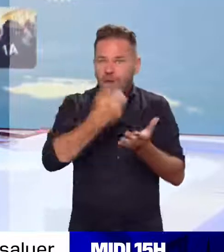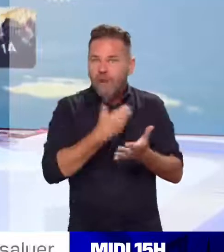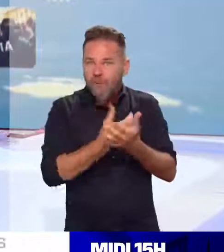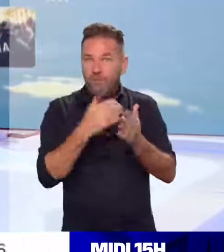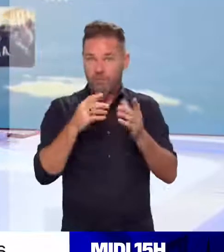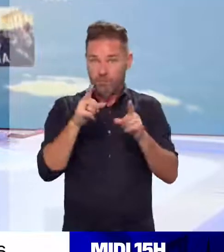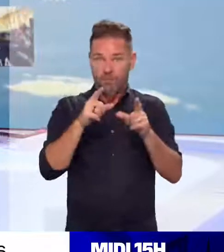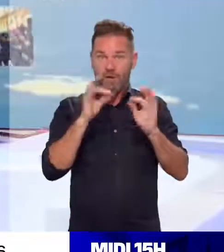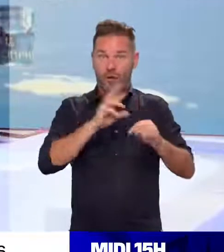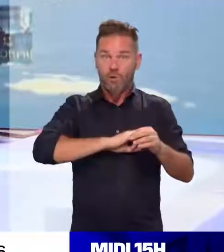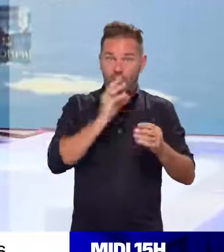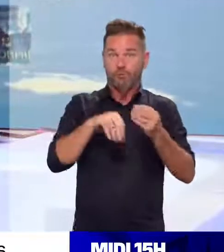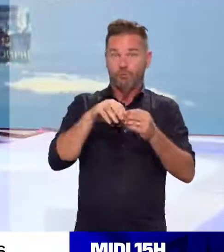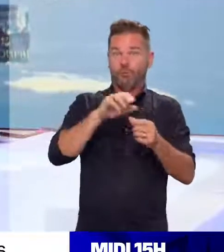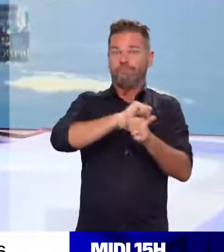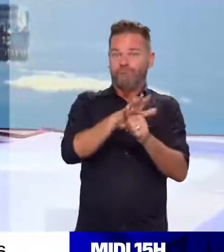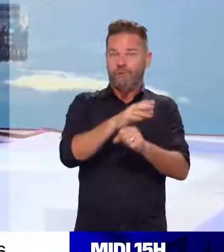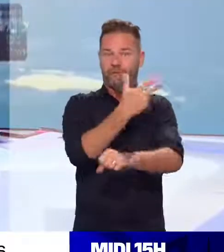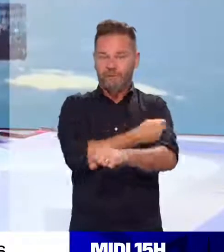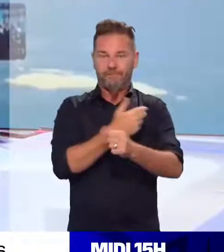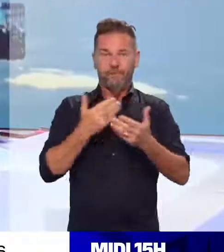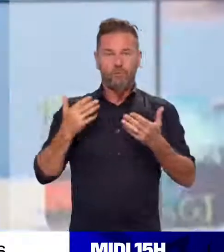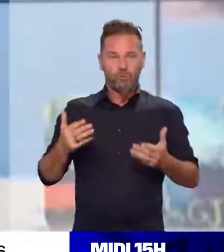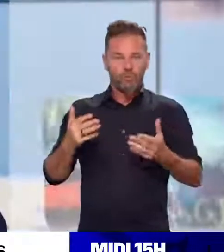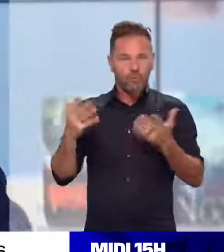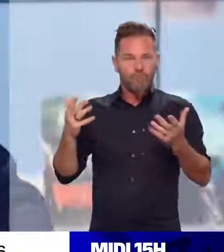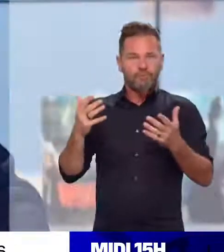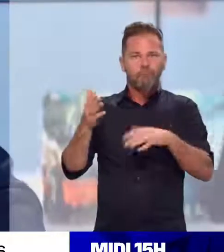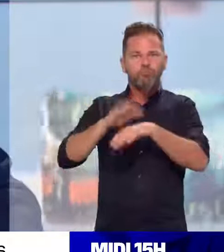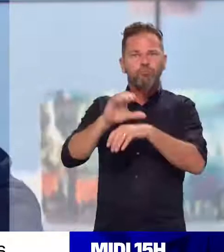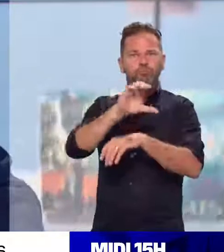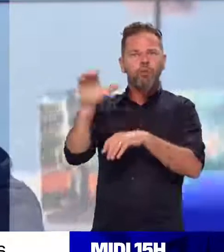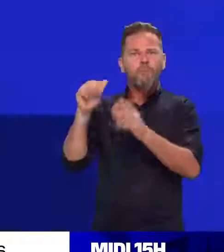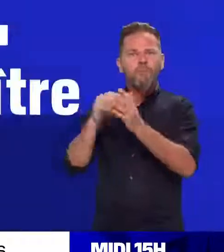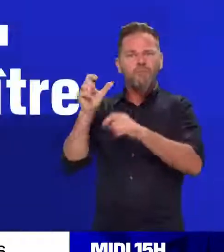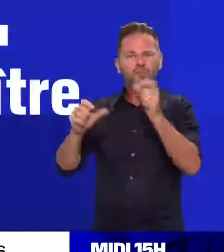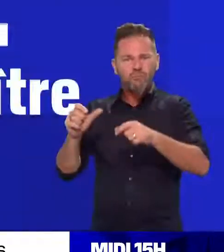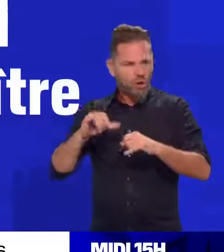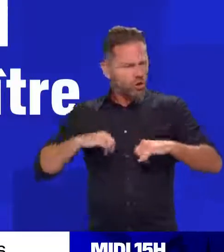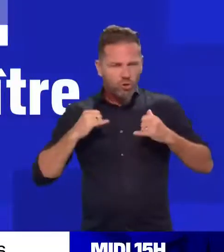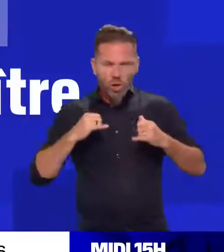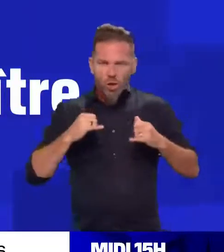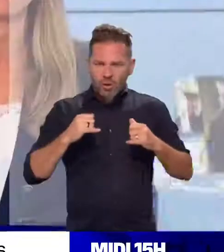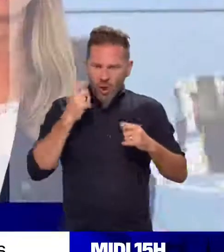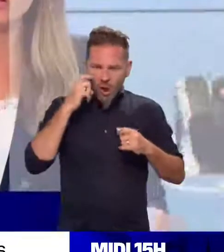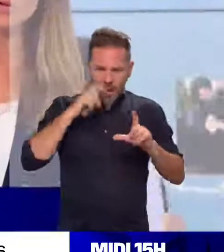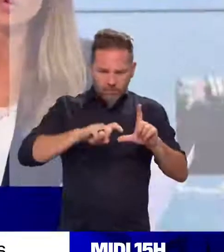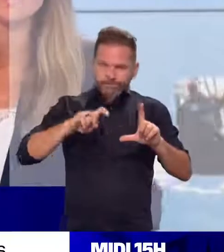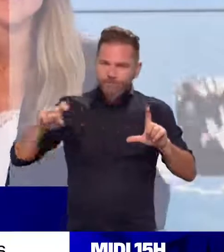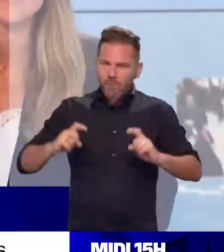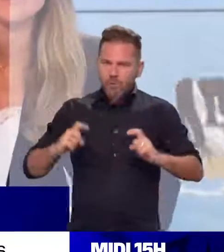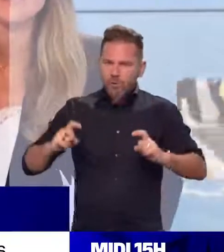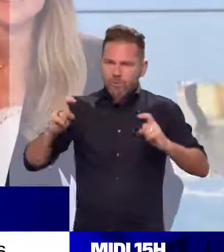L'évolution de l'épidémie, le taux d'incidence augmente chez les jeunes. Ce qu'il faut connaître avec vous, Fanny Wegscheider. Les contaminations augmentent